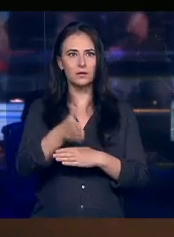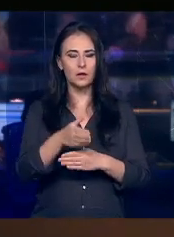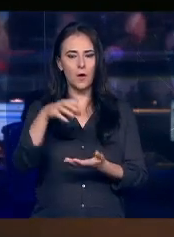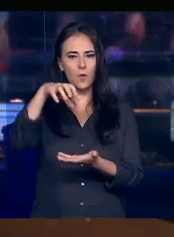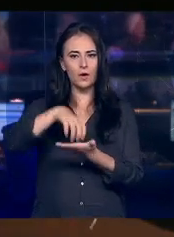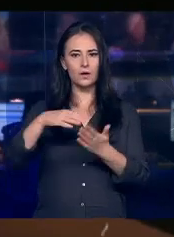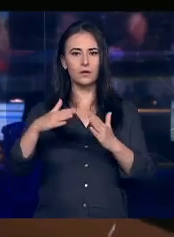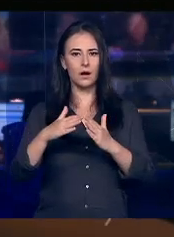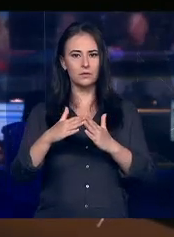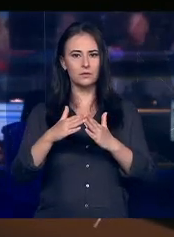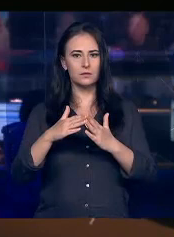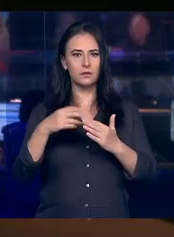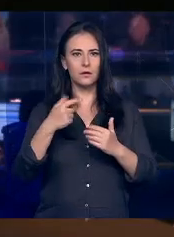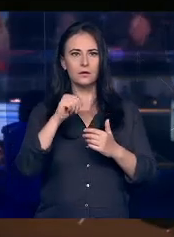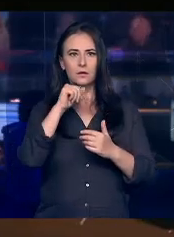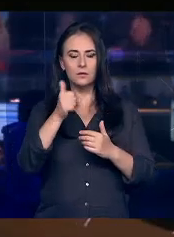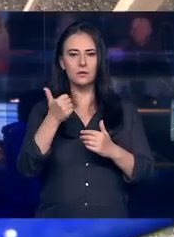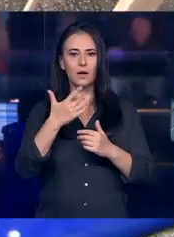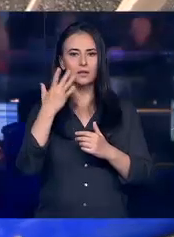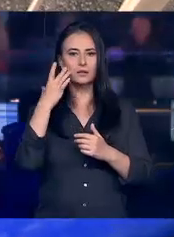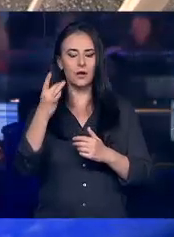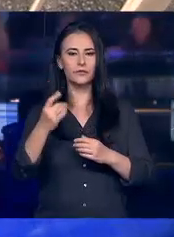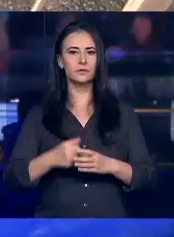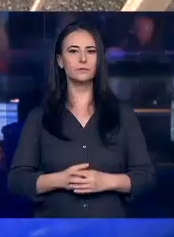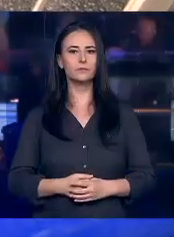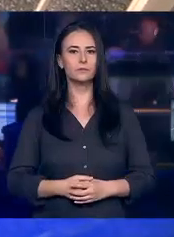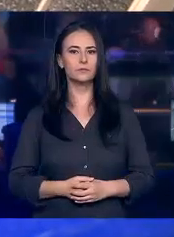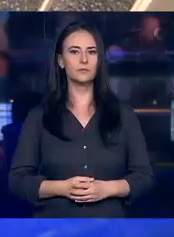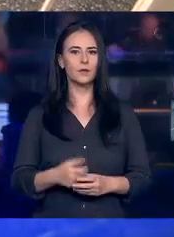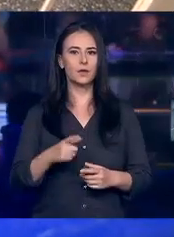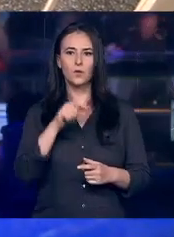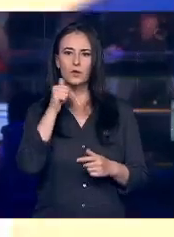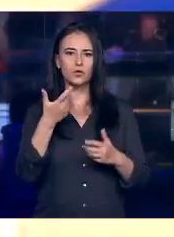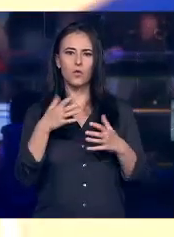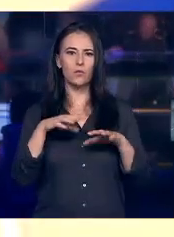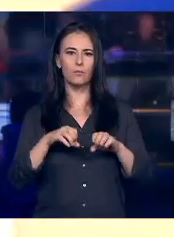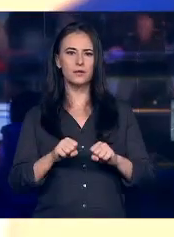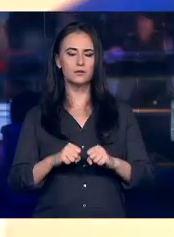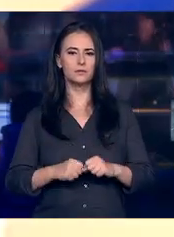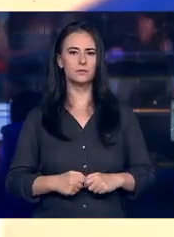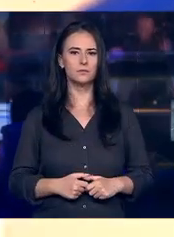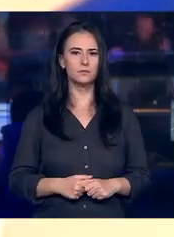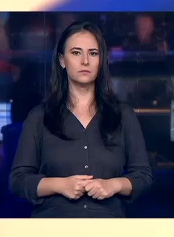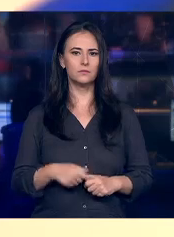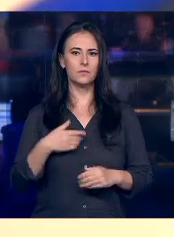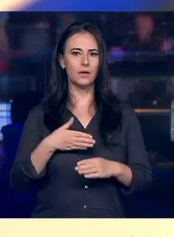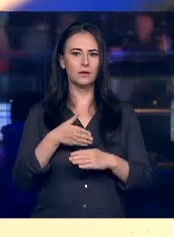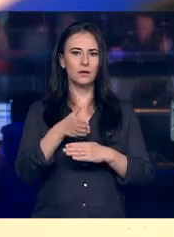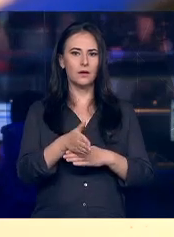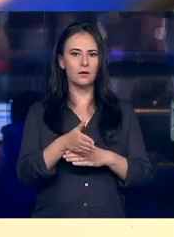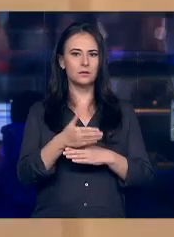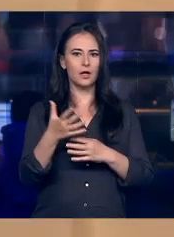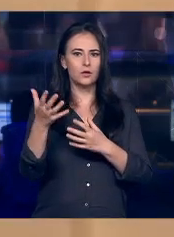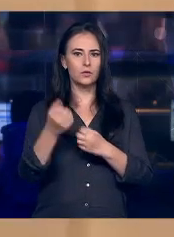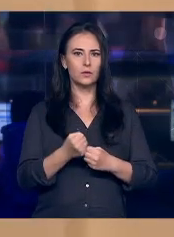N-am intrat în nuntru, că am văzut sânge și am știut că trebuie să vină poliția. Și ea atâta spunea la ăsta,